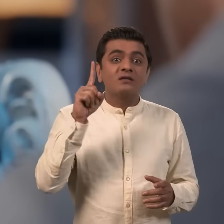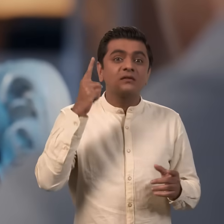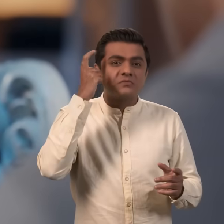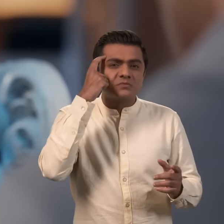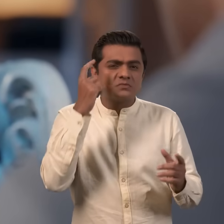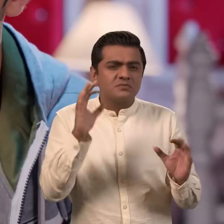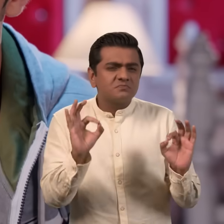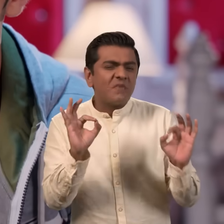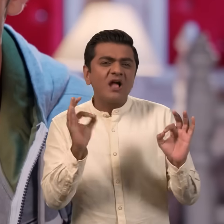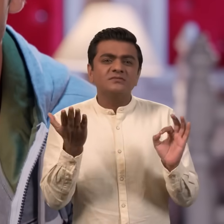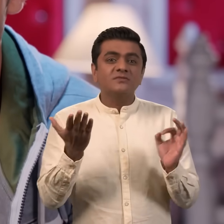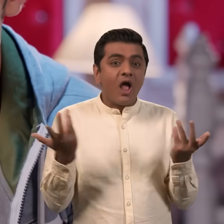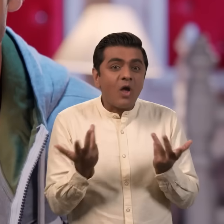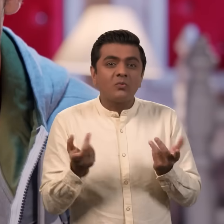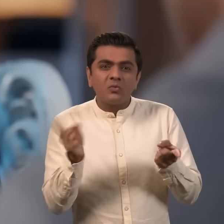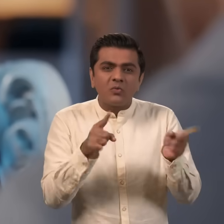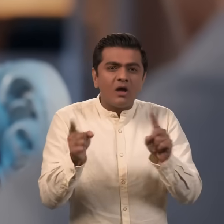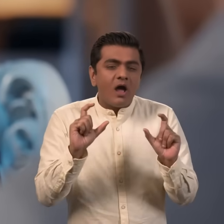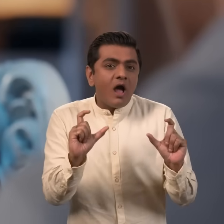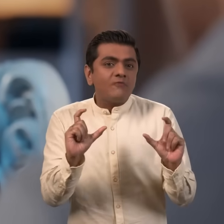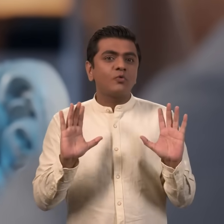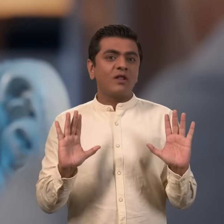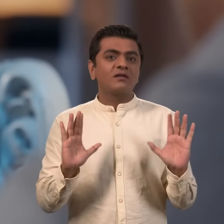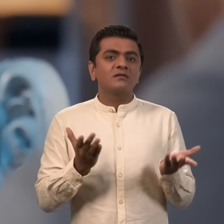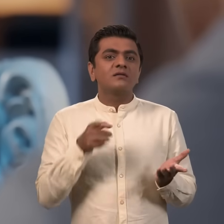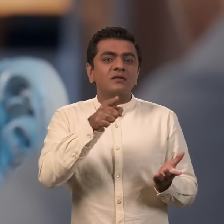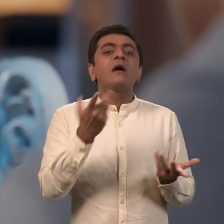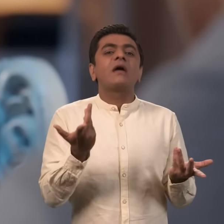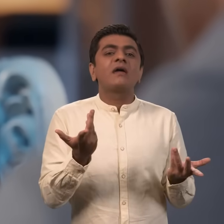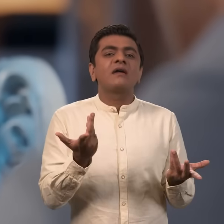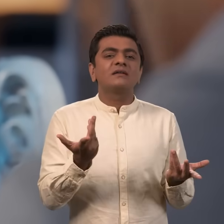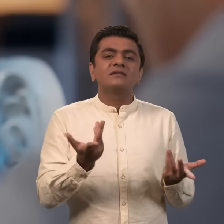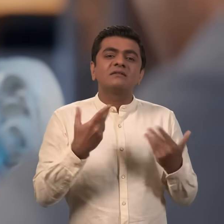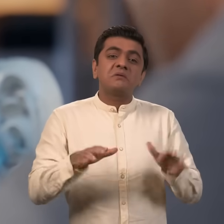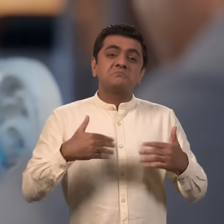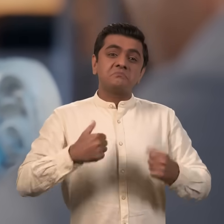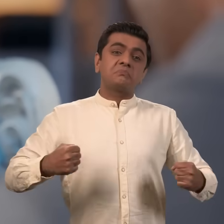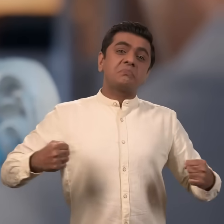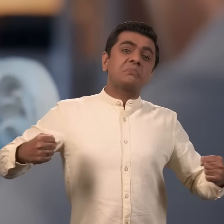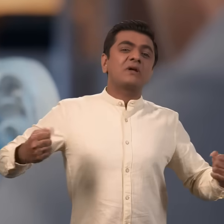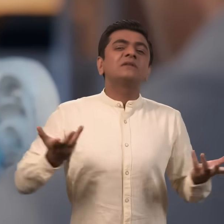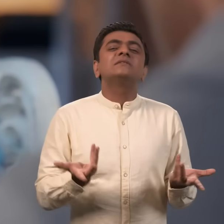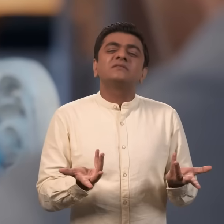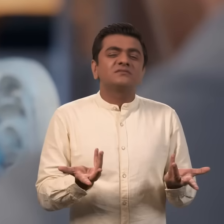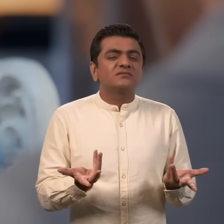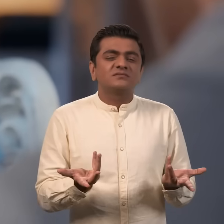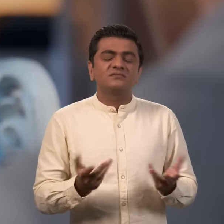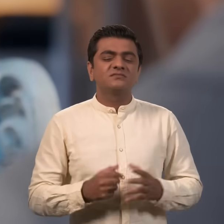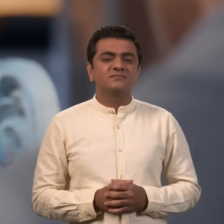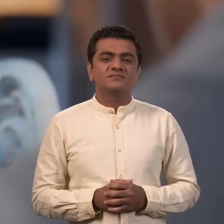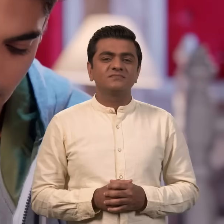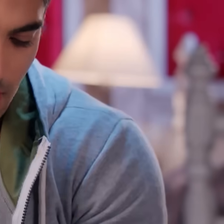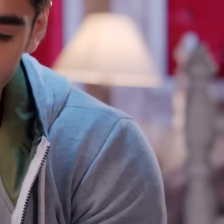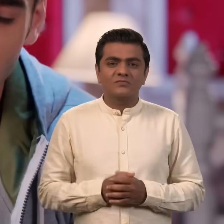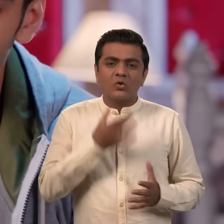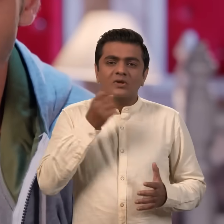जी को, अपने पापा को देखा है? ओए वो इतने शातिर बंदे हैं कि सांस भी सोच कर लेते हैं, और तू है कि बाजू में अपना दिल बांध के